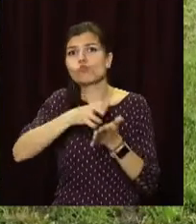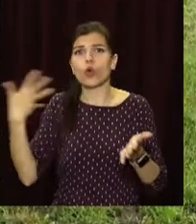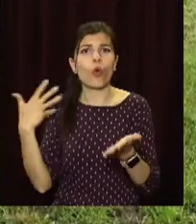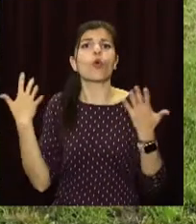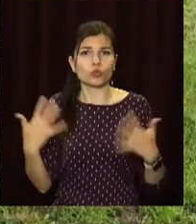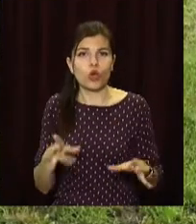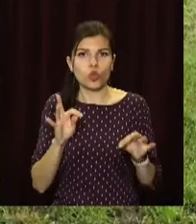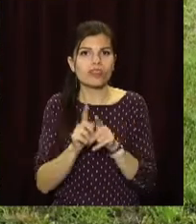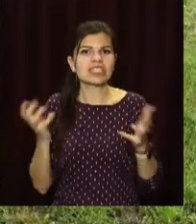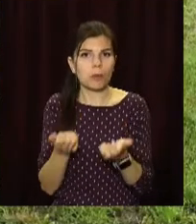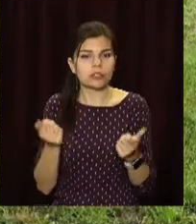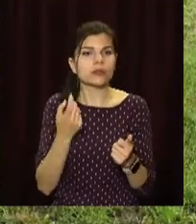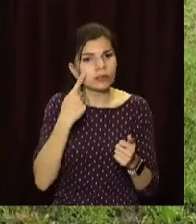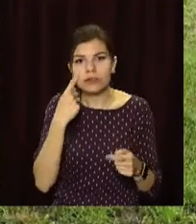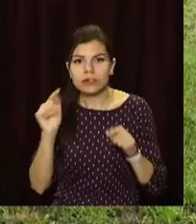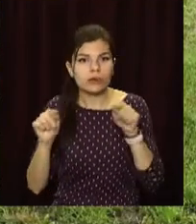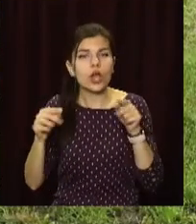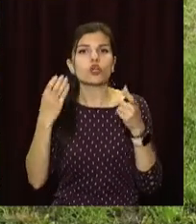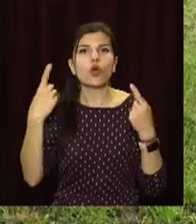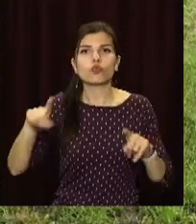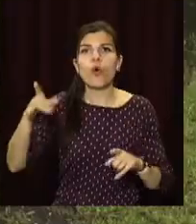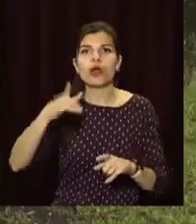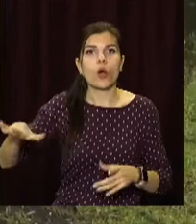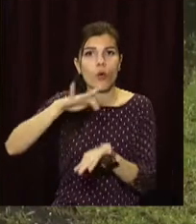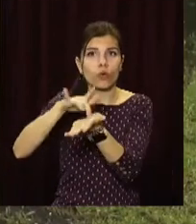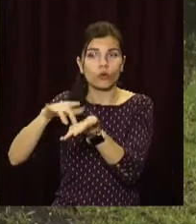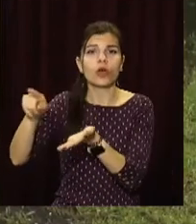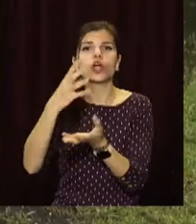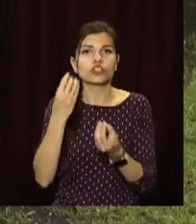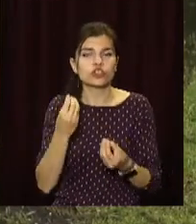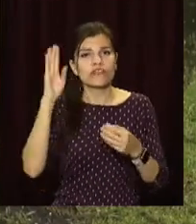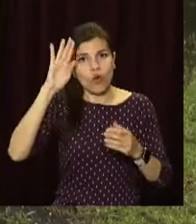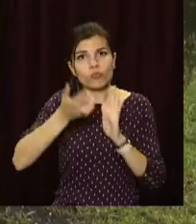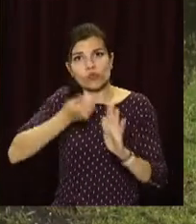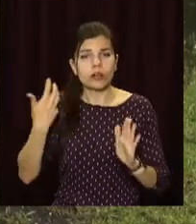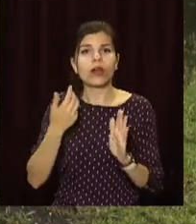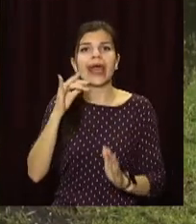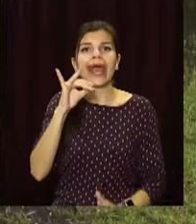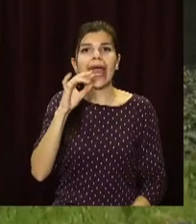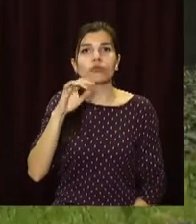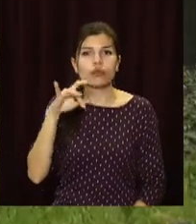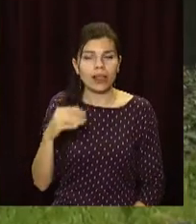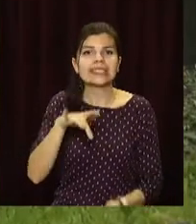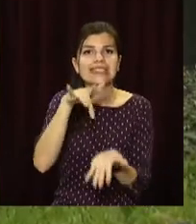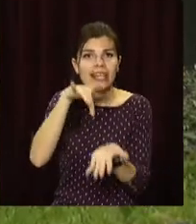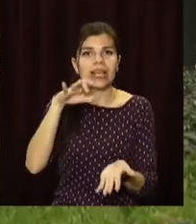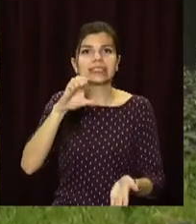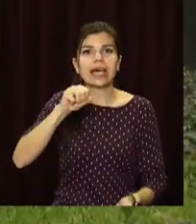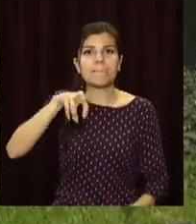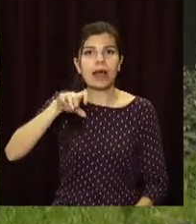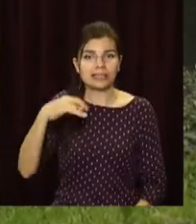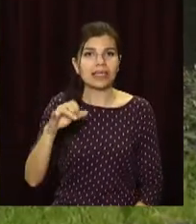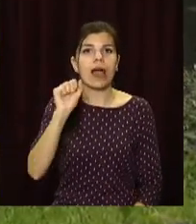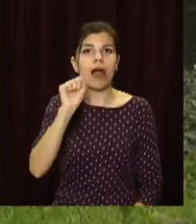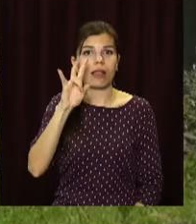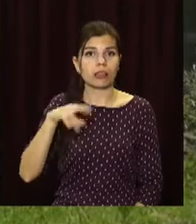того, рятувальники ліквідують підтоплення в інших районах міста. Зокрема, викачують воду в Індустріальному, Центральному, Самарському та